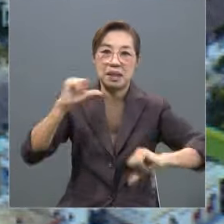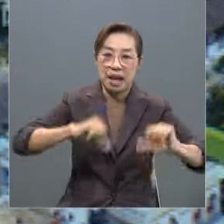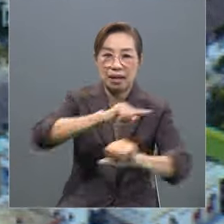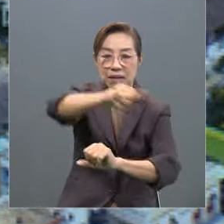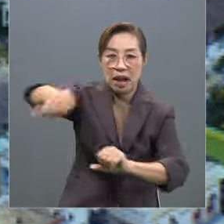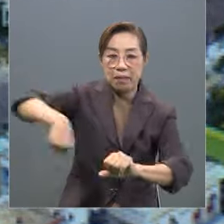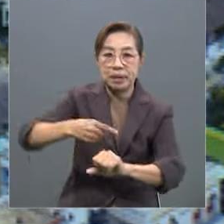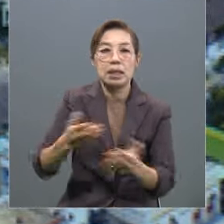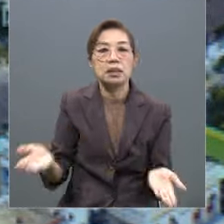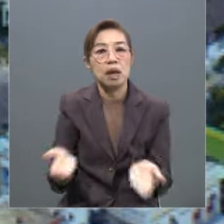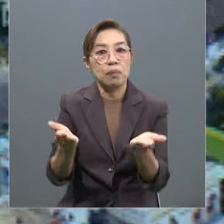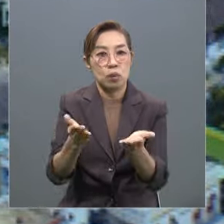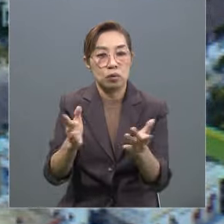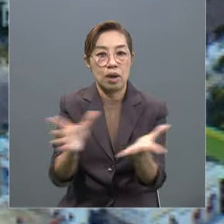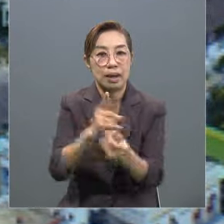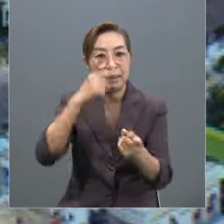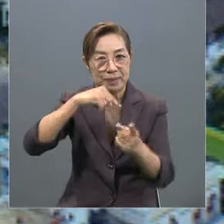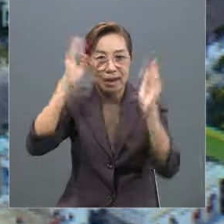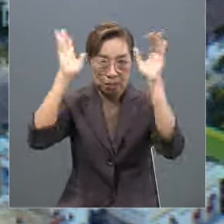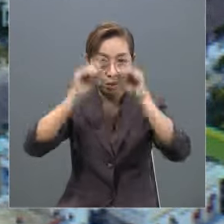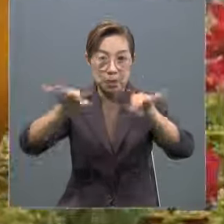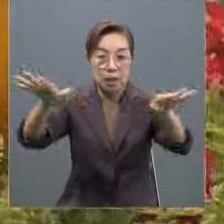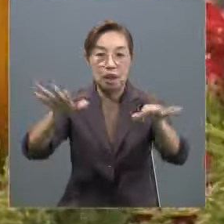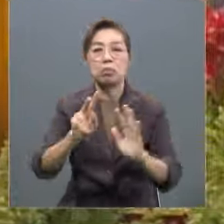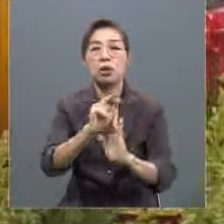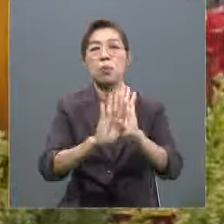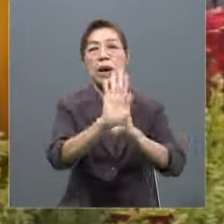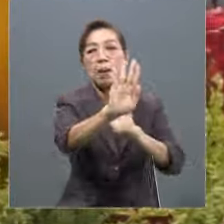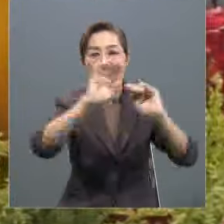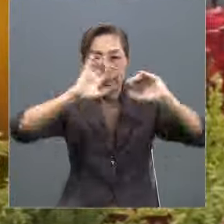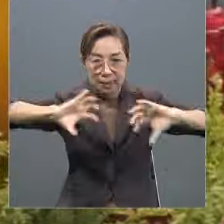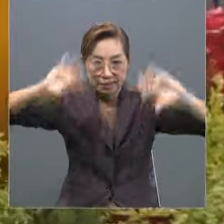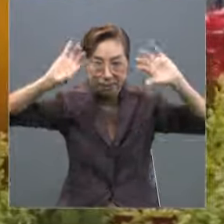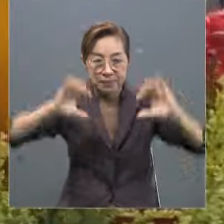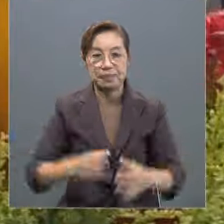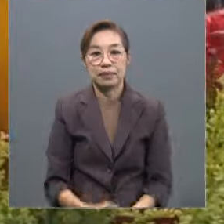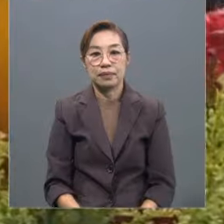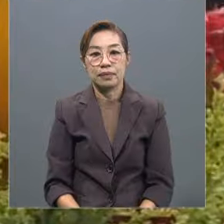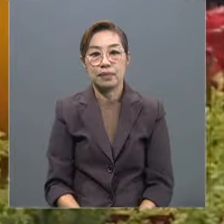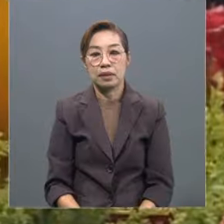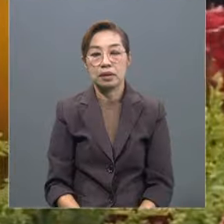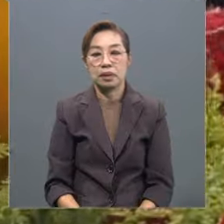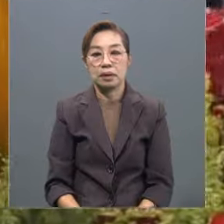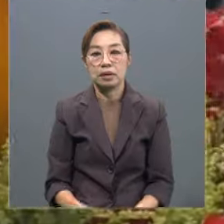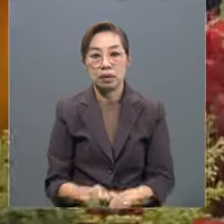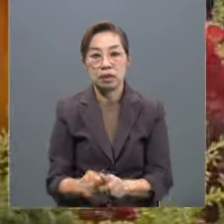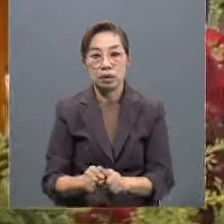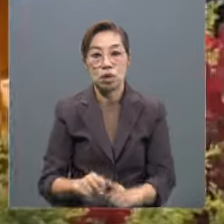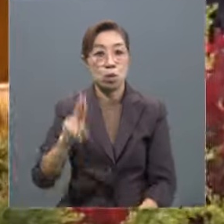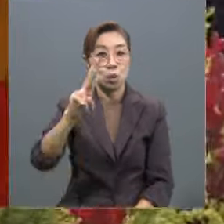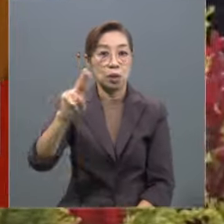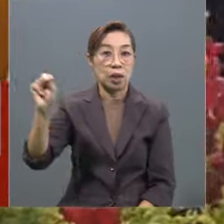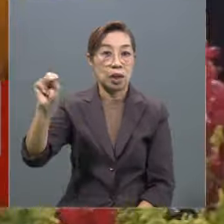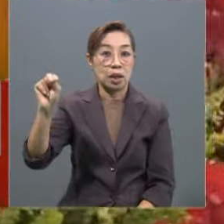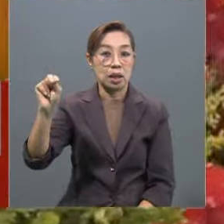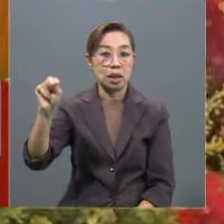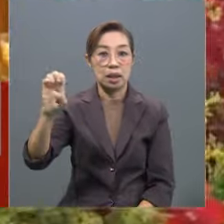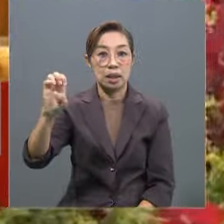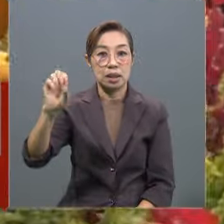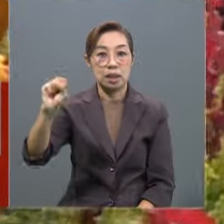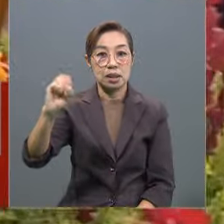วเวอร์หนุนนโยบายรัฐบาลหลังจากที่องค์การการศึกษาวิทยาศาสตร์วัฒนธรรมแห่งสหประชาชาติหรือว่ายูเนสโก